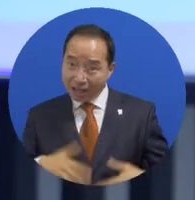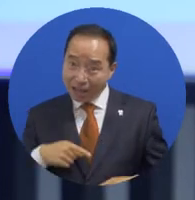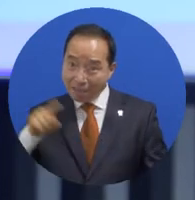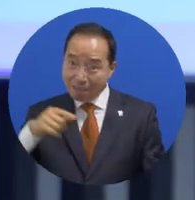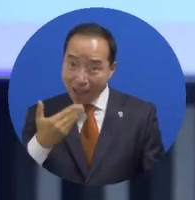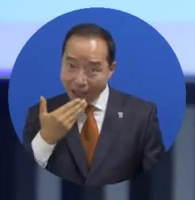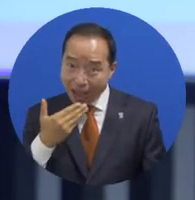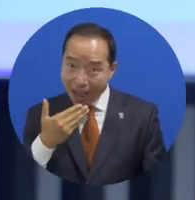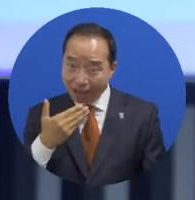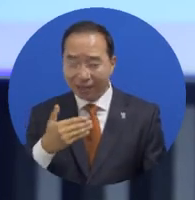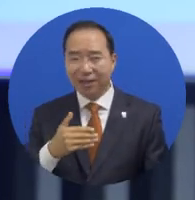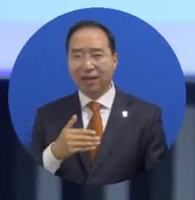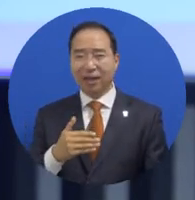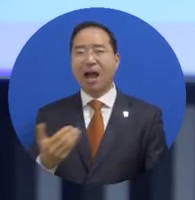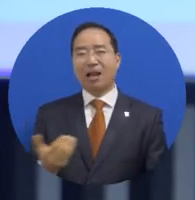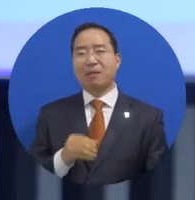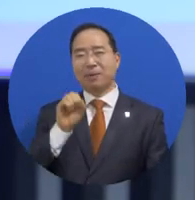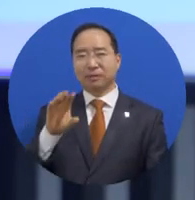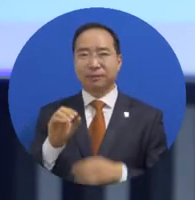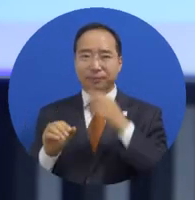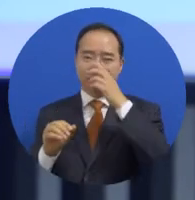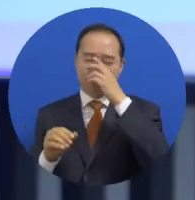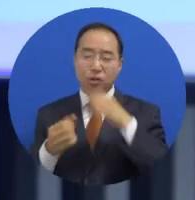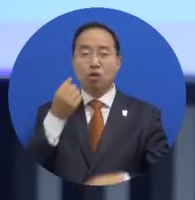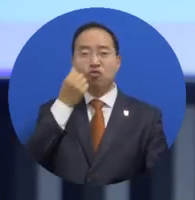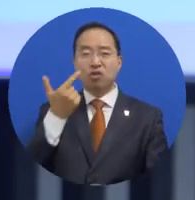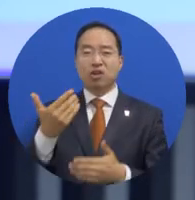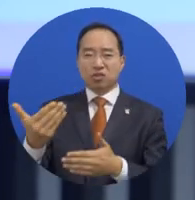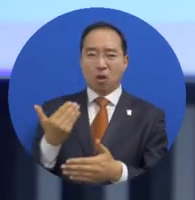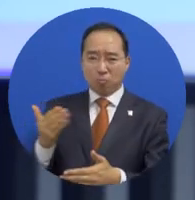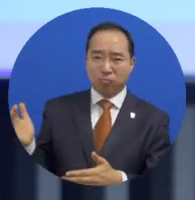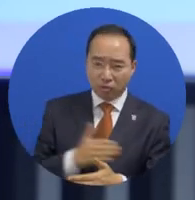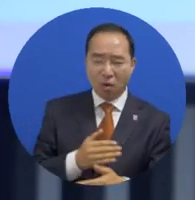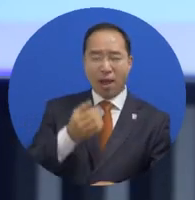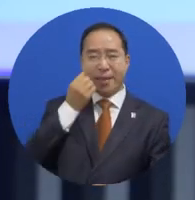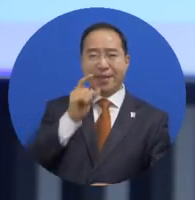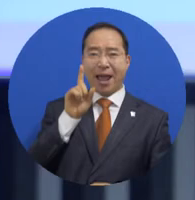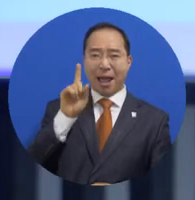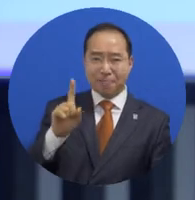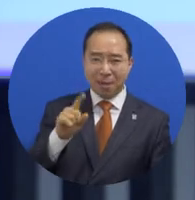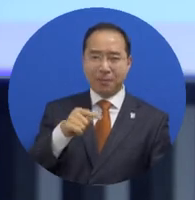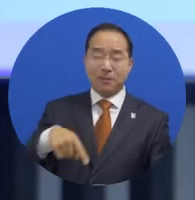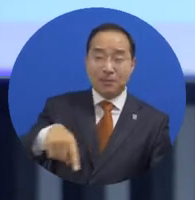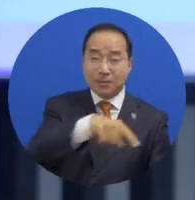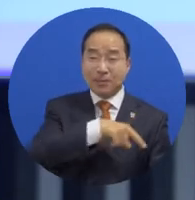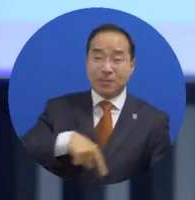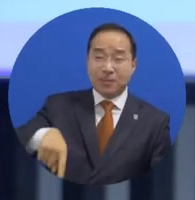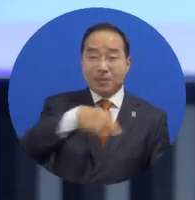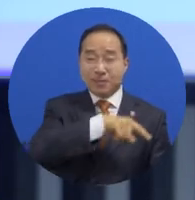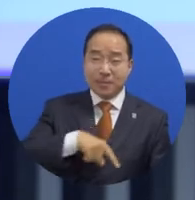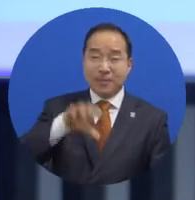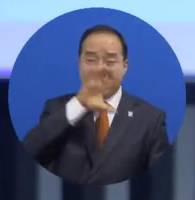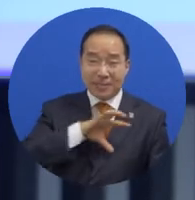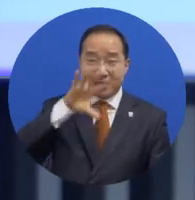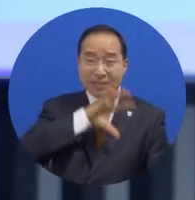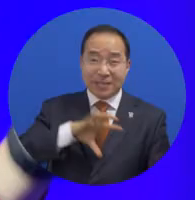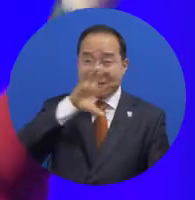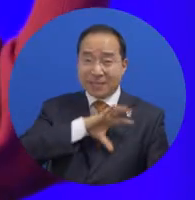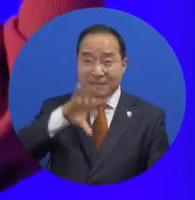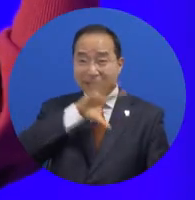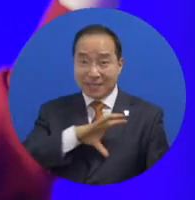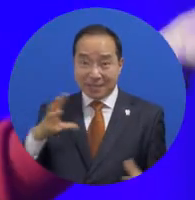같은데 제가 아까도 말씀드렸죠. 6개월 전부터 한 달에 한 번씩 국내 산을 가면서 연습을